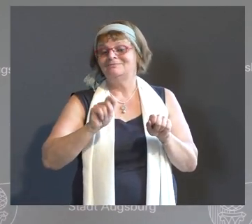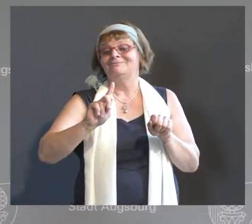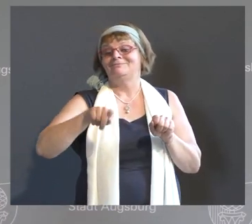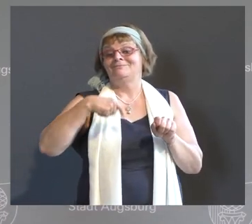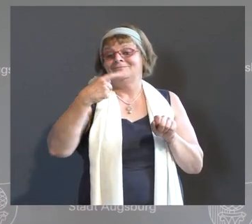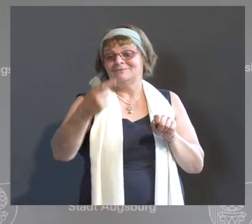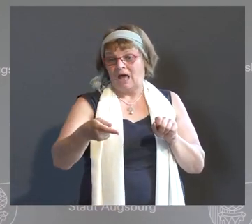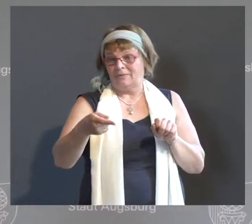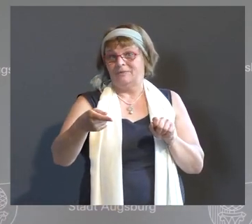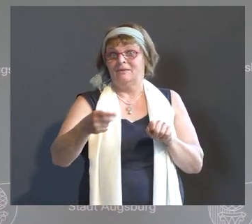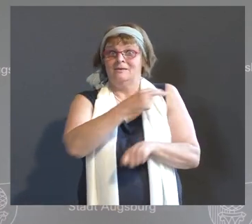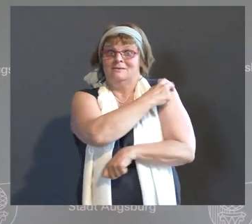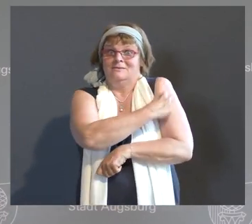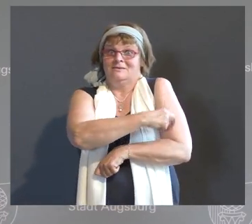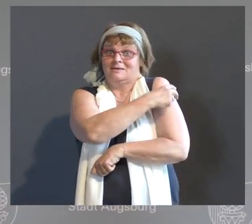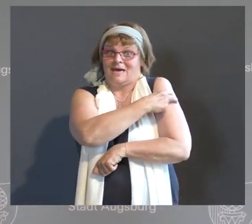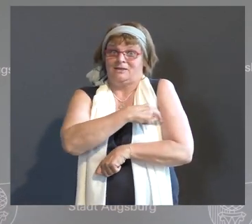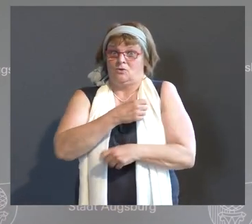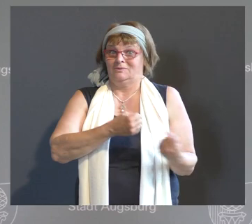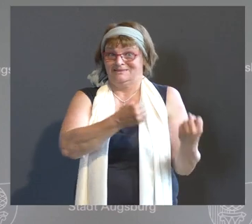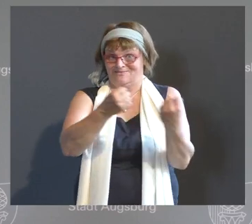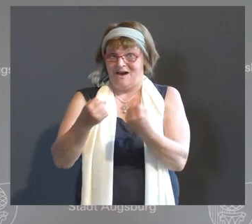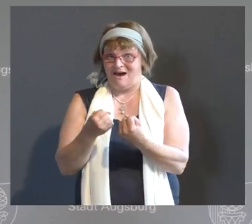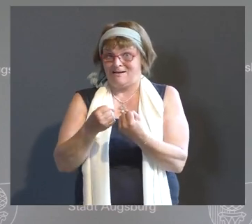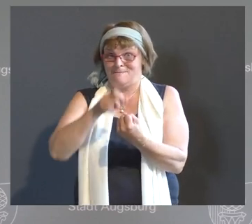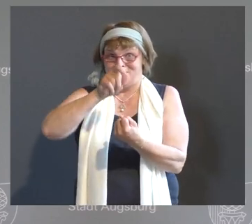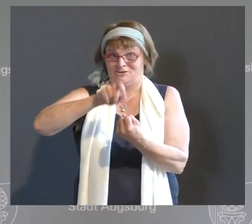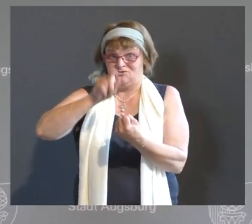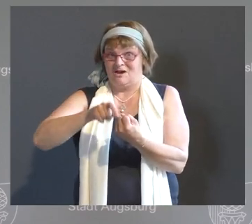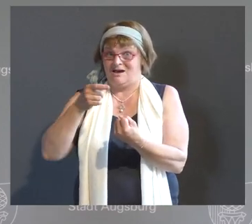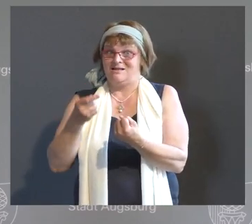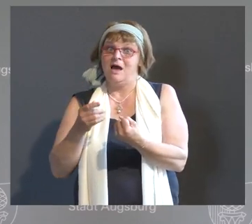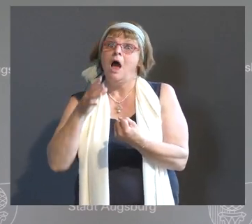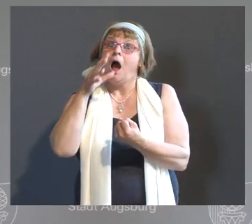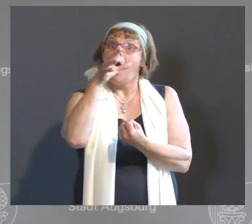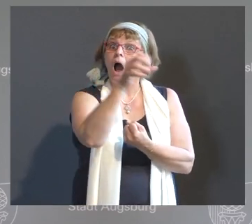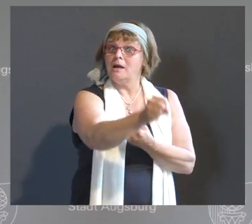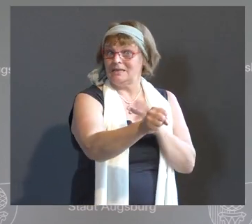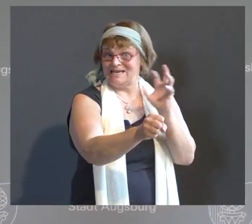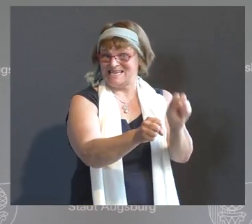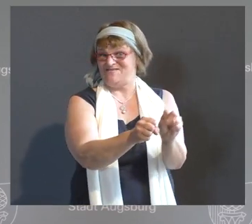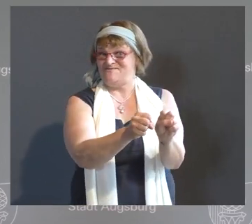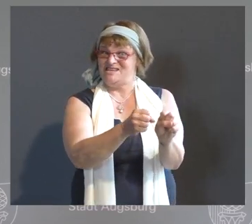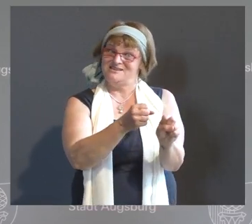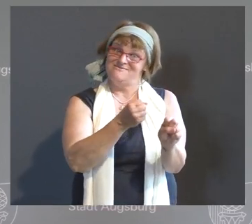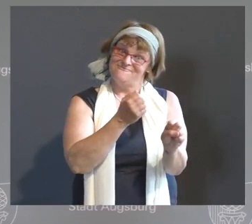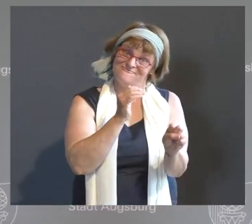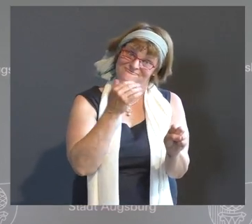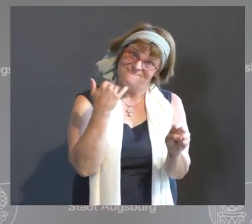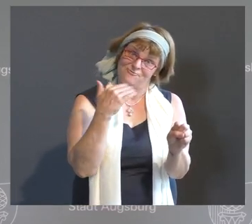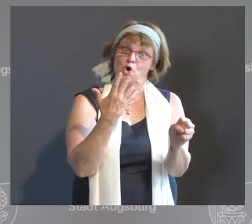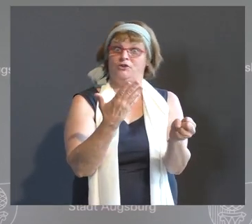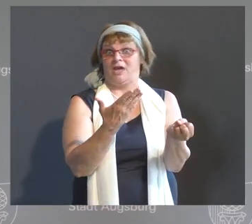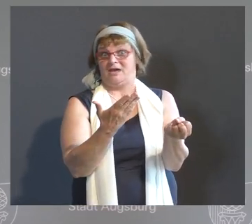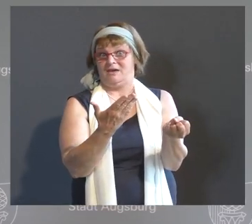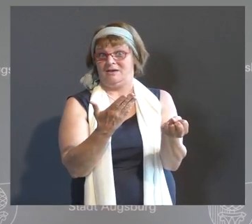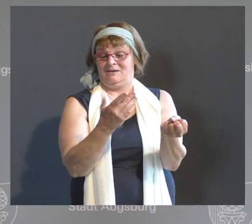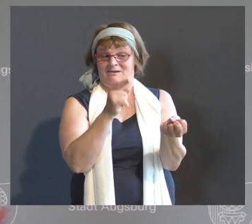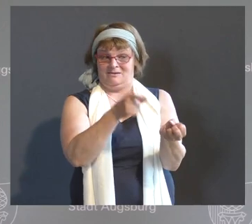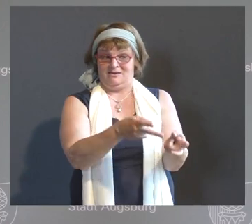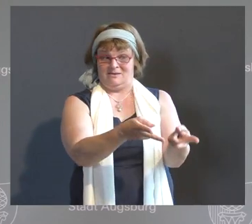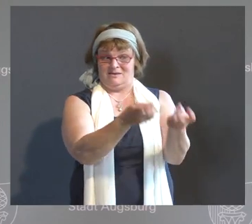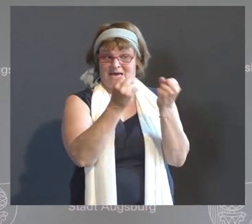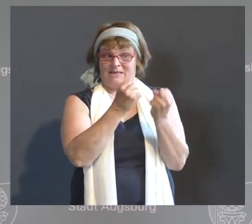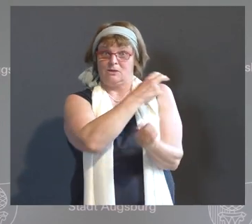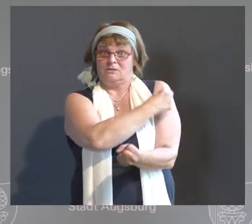auf den Rettungswagen, die Behinderung des Rettungseinsatzes. Und lassen Sie mich an einer Stelle hier auch sagen, der Rettungsdienst,